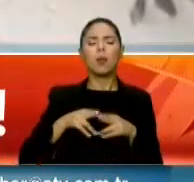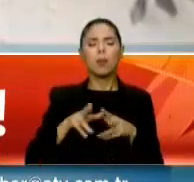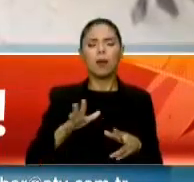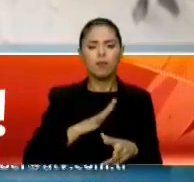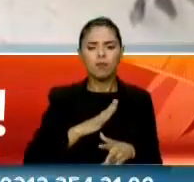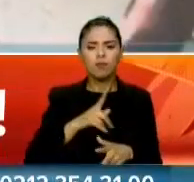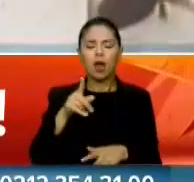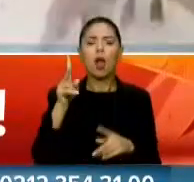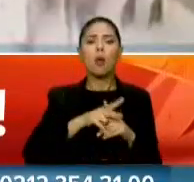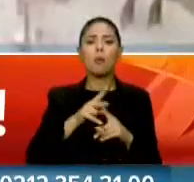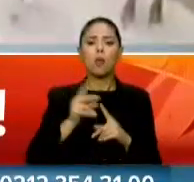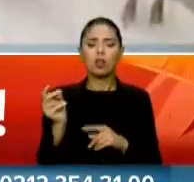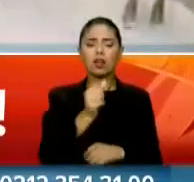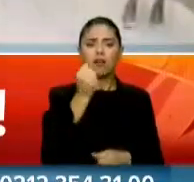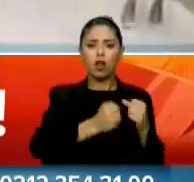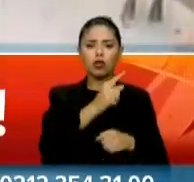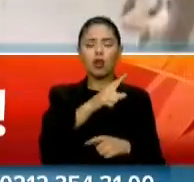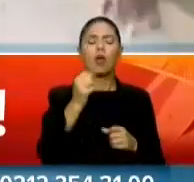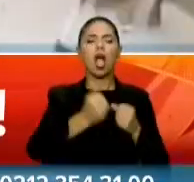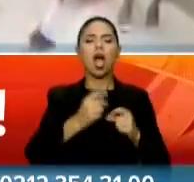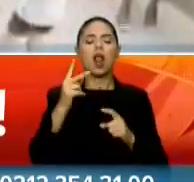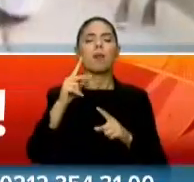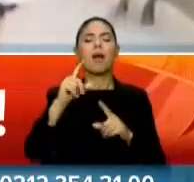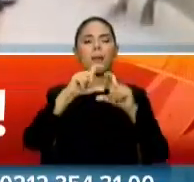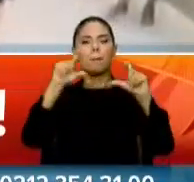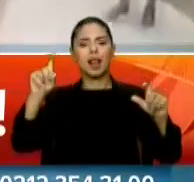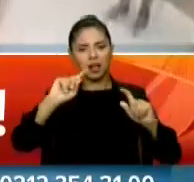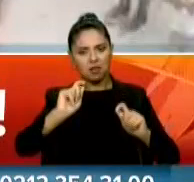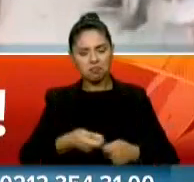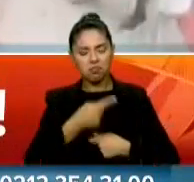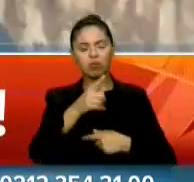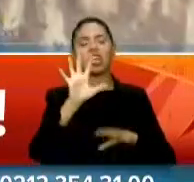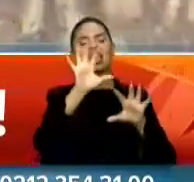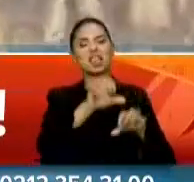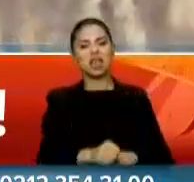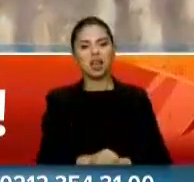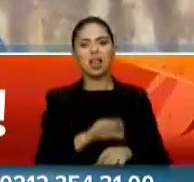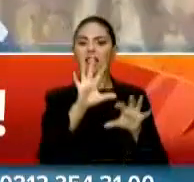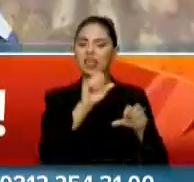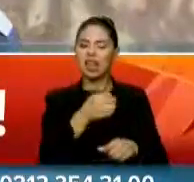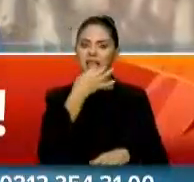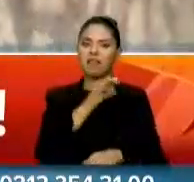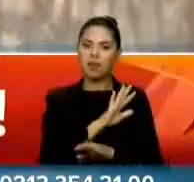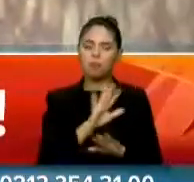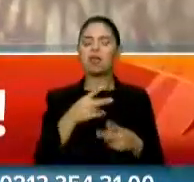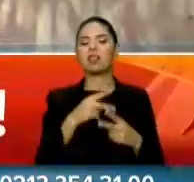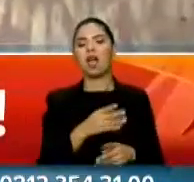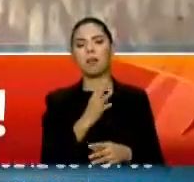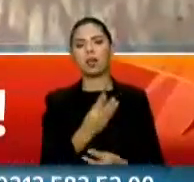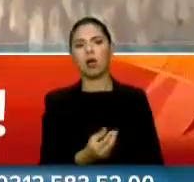vardır. Polis kaçan sürücüyü araç plakasından tespit etti ve kısa süre içinde yakaladı. Yakalanmış, ifadesi alınmış ve